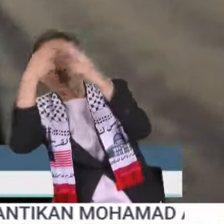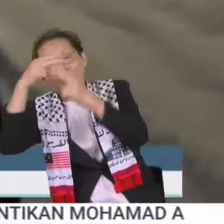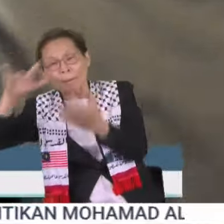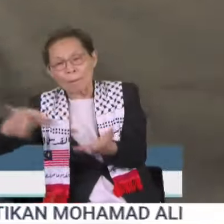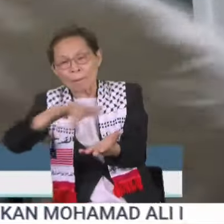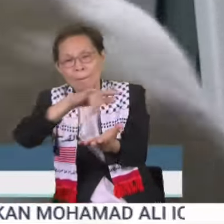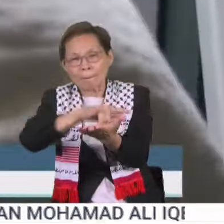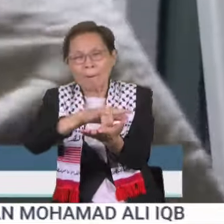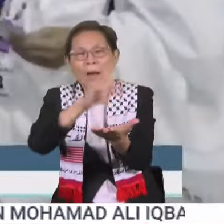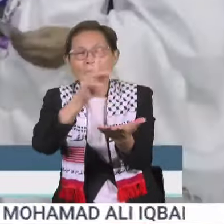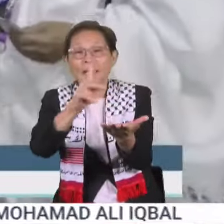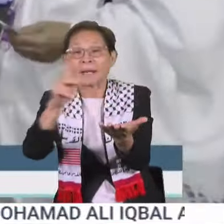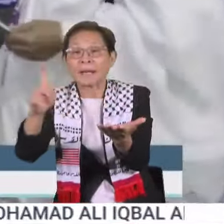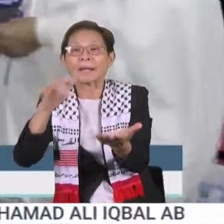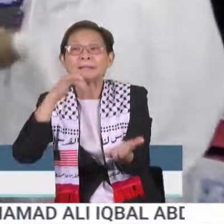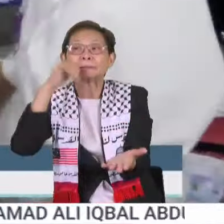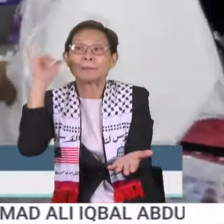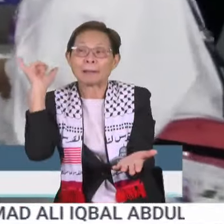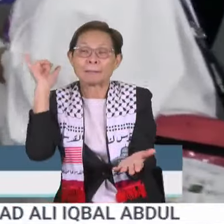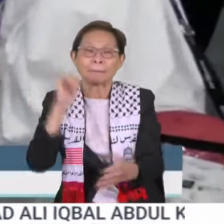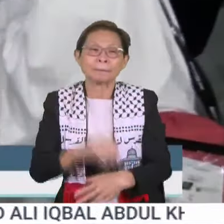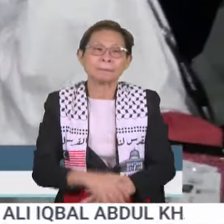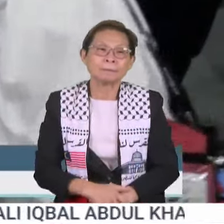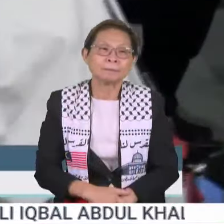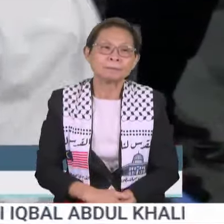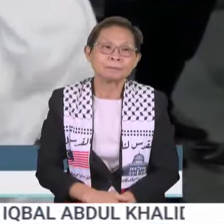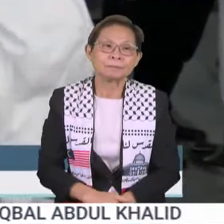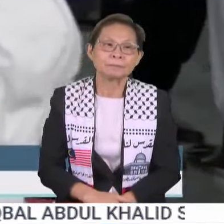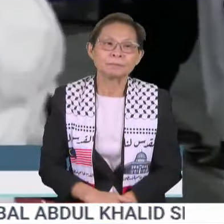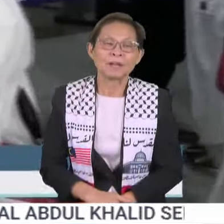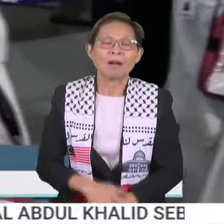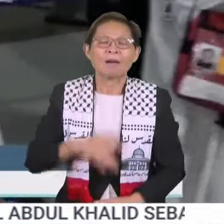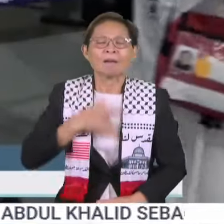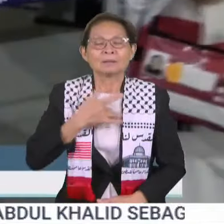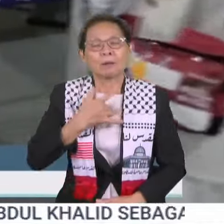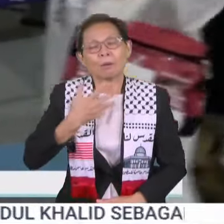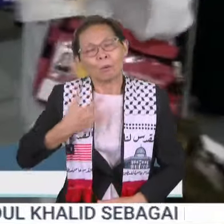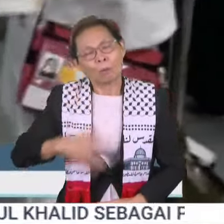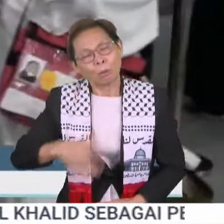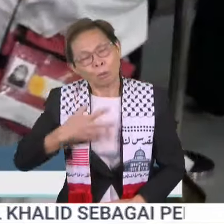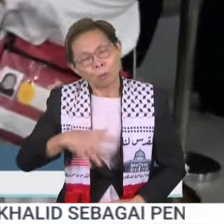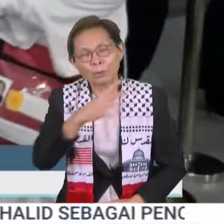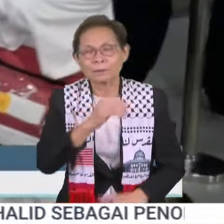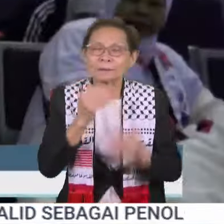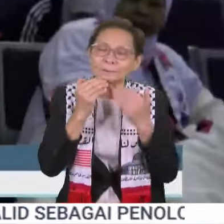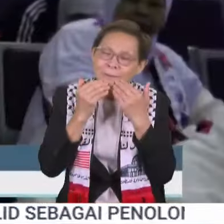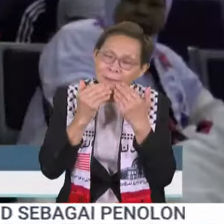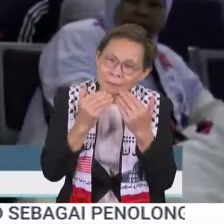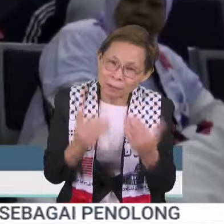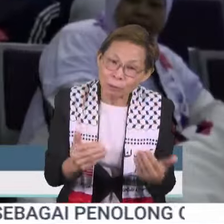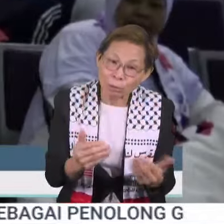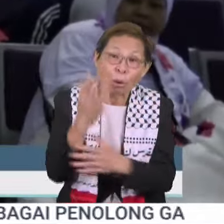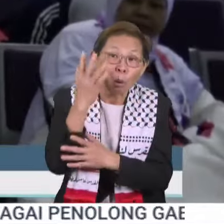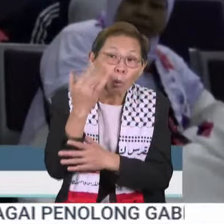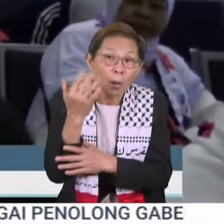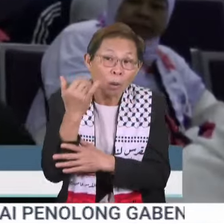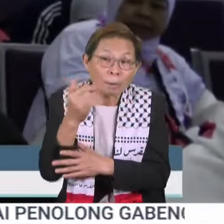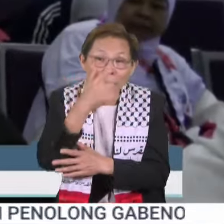terbang antarabangsa Kota Kinabalu malam tadi. Merasa terharu dengan bersyukur